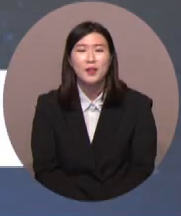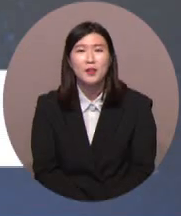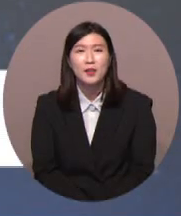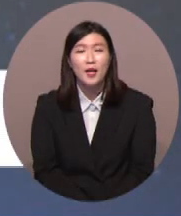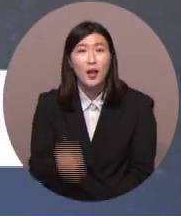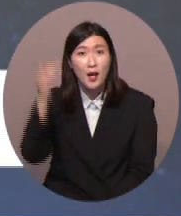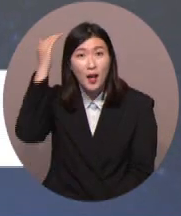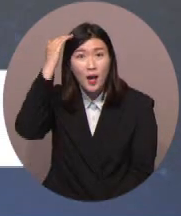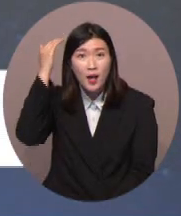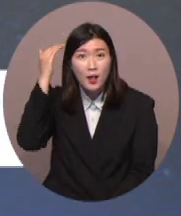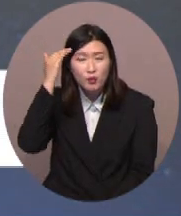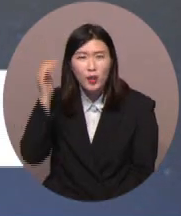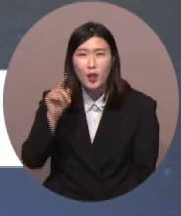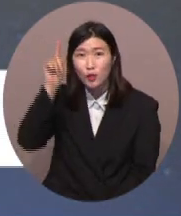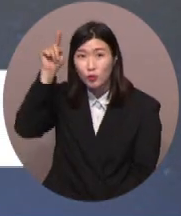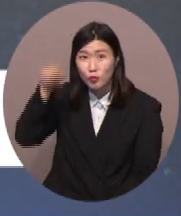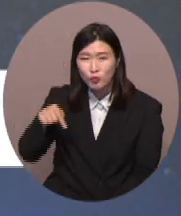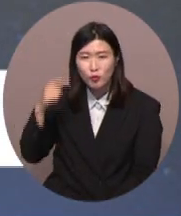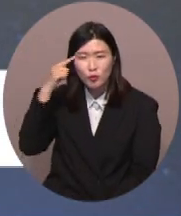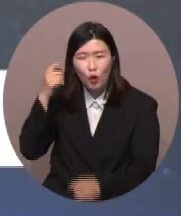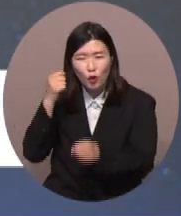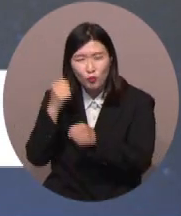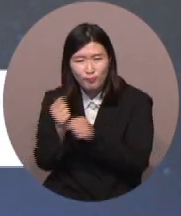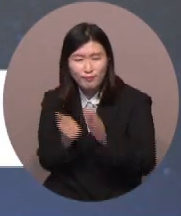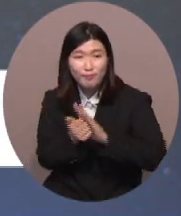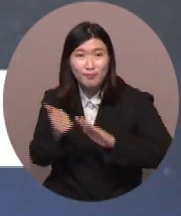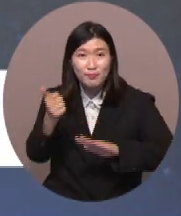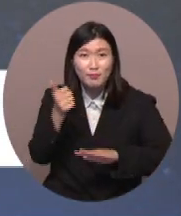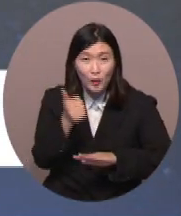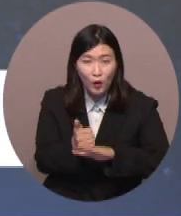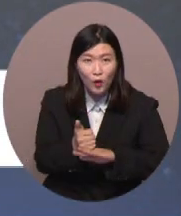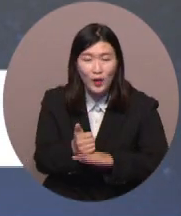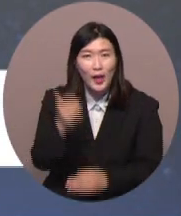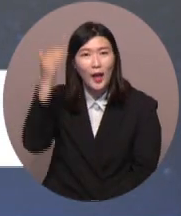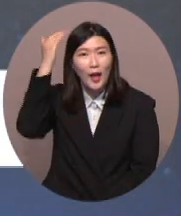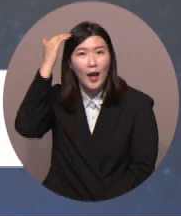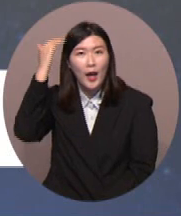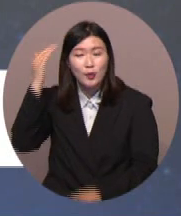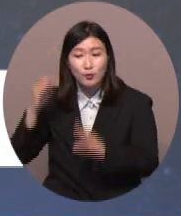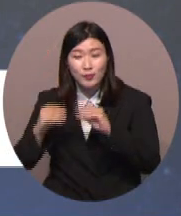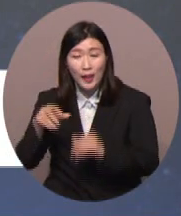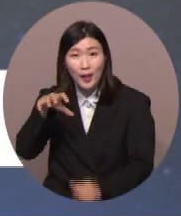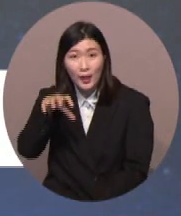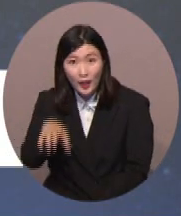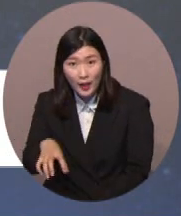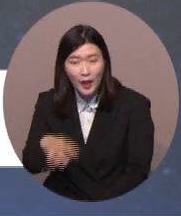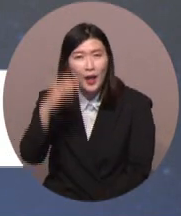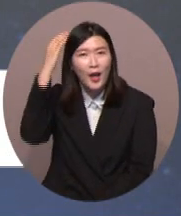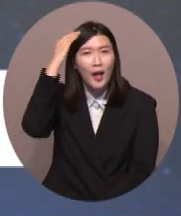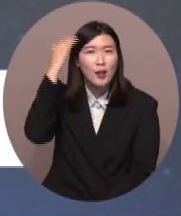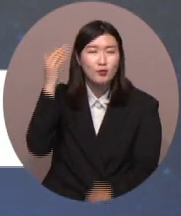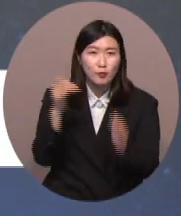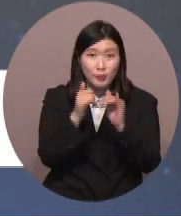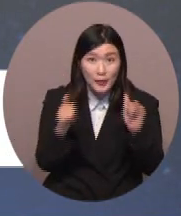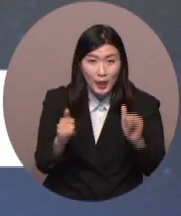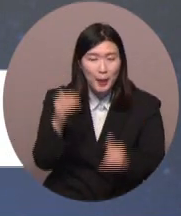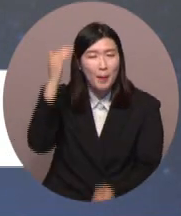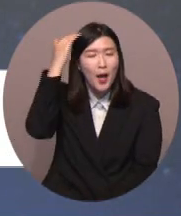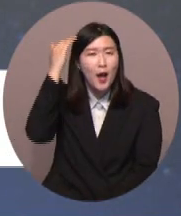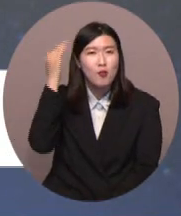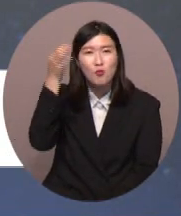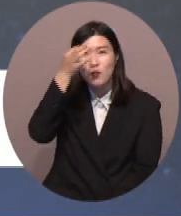우주의 하늘이 활짝 열렸습니다. 우리 땅에서 우리 손으로 우리가 만든